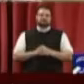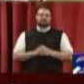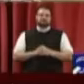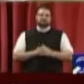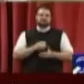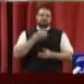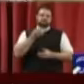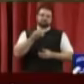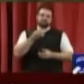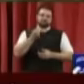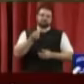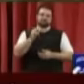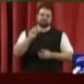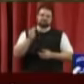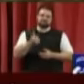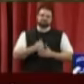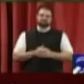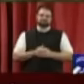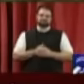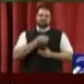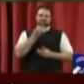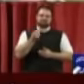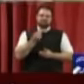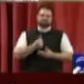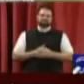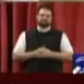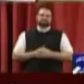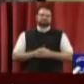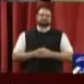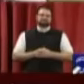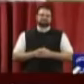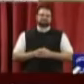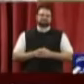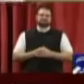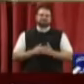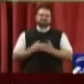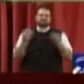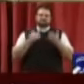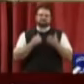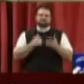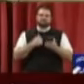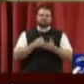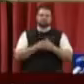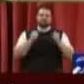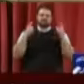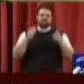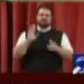Da. Auziți că am zis bine. Trebuie să învăț și eu, Până la urmă. Da. Tu ai deschis o pagină? Am deschis aici la o